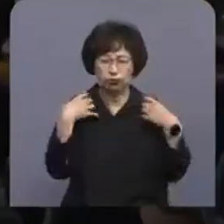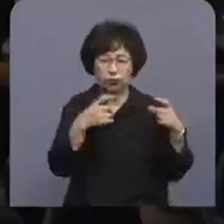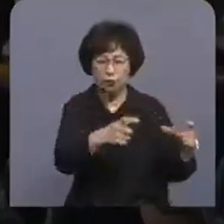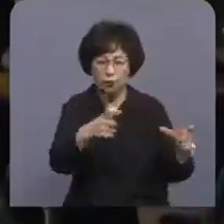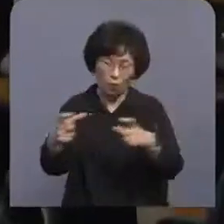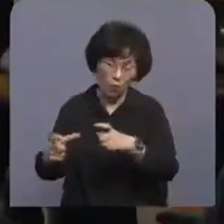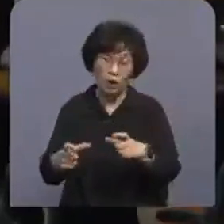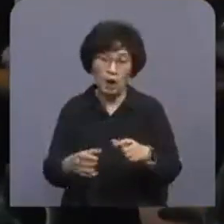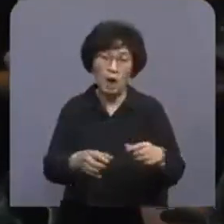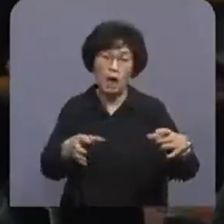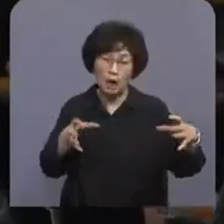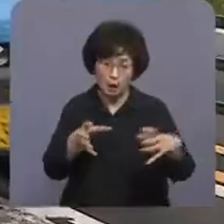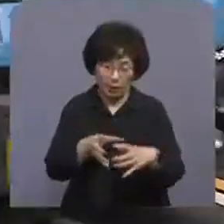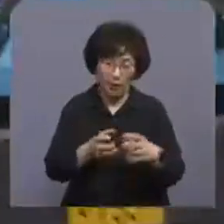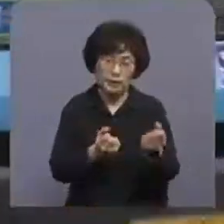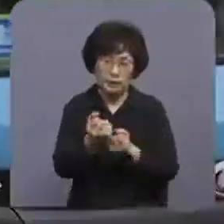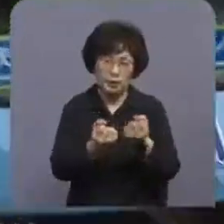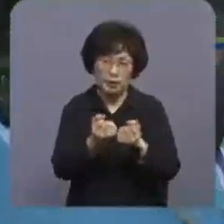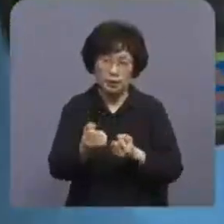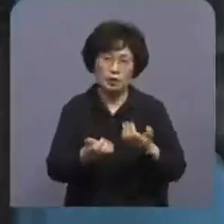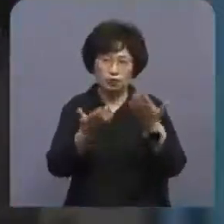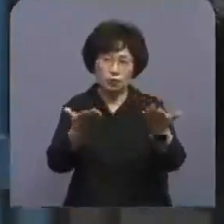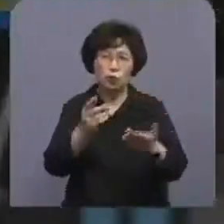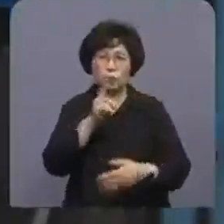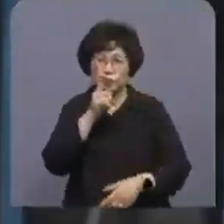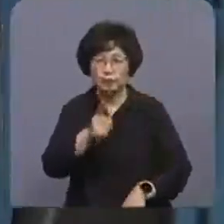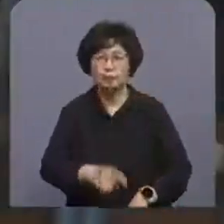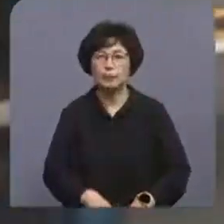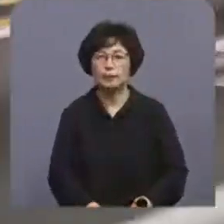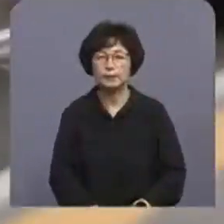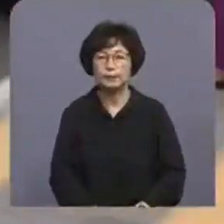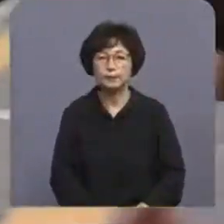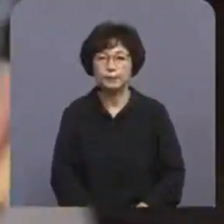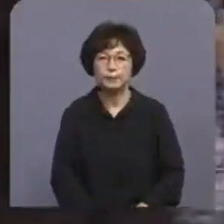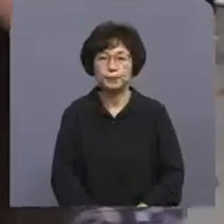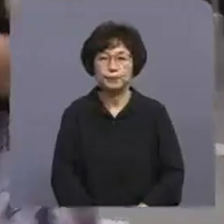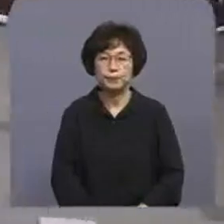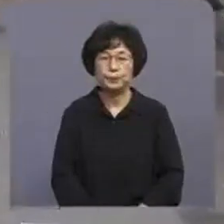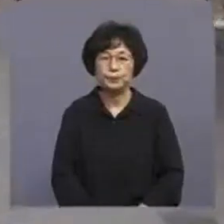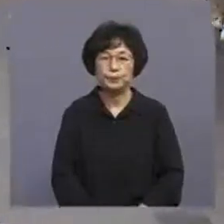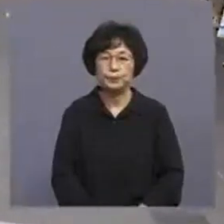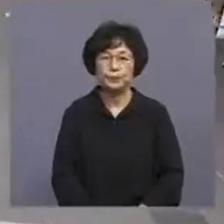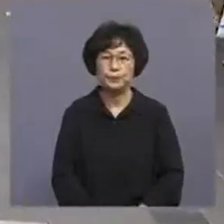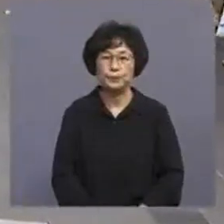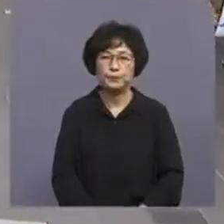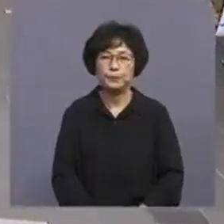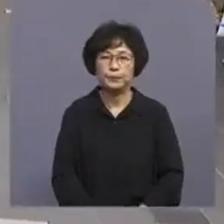설명회 등을 열겠다고 밝혔습니다. KBS 뉴스 황현규입니다.